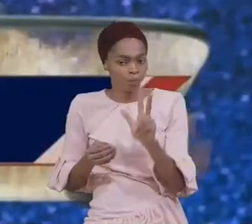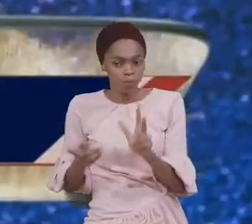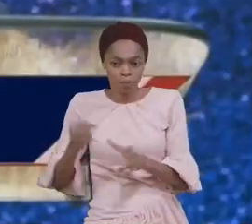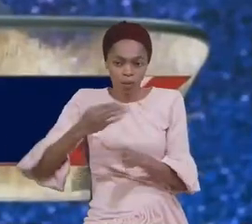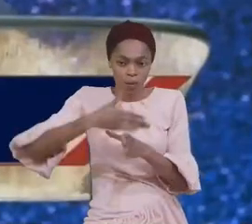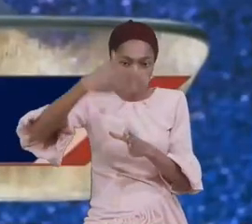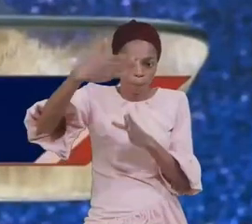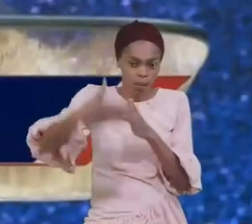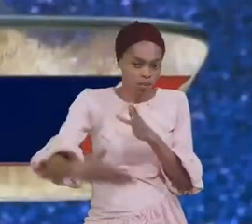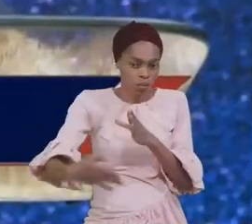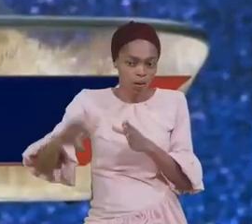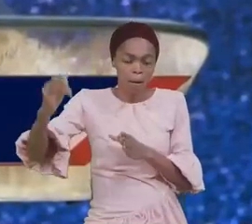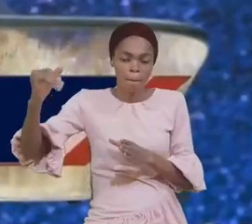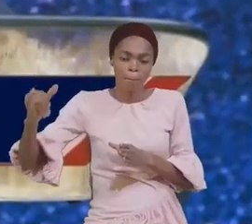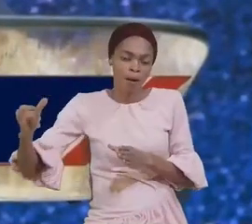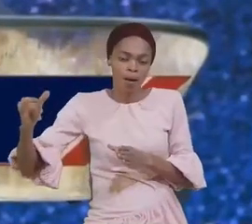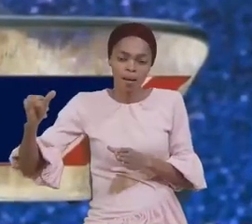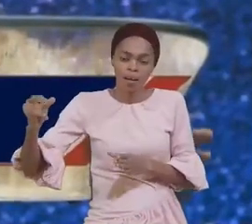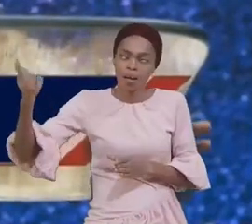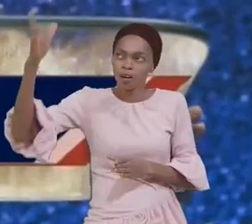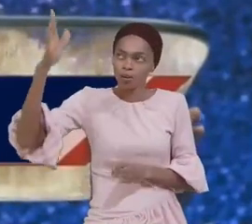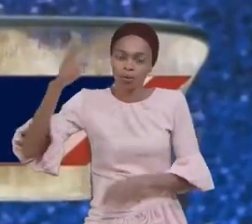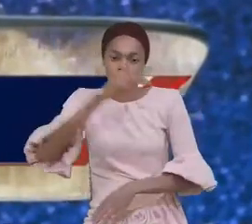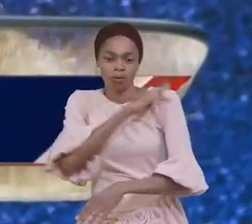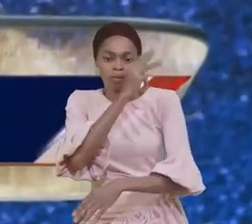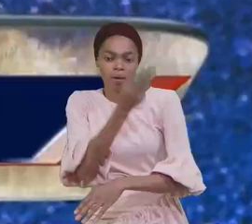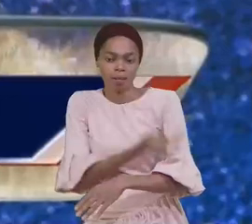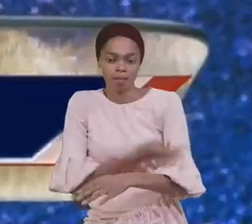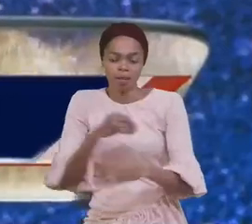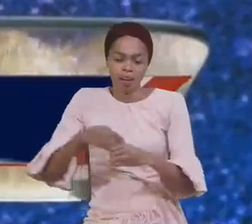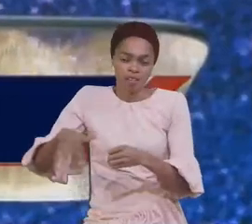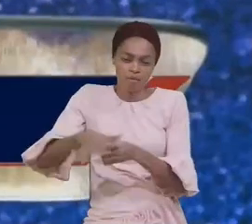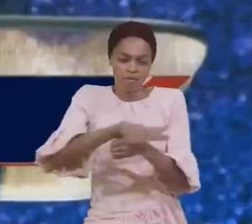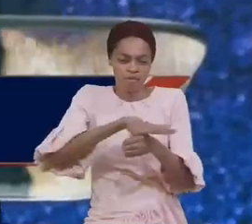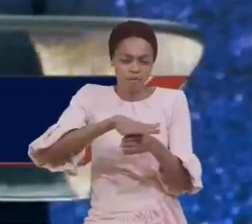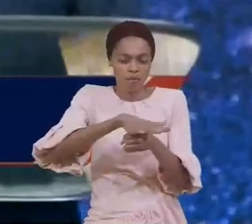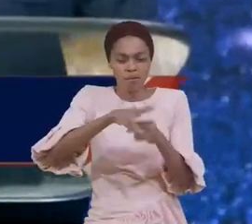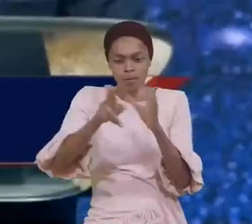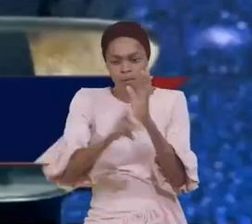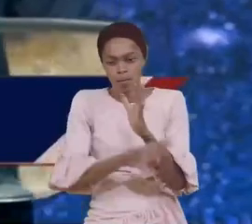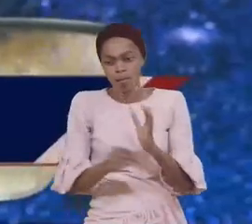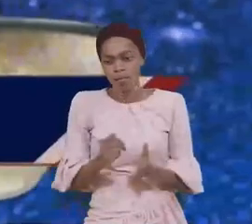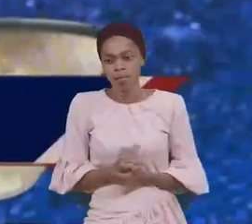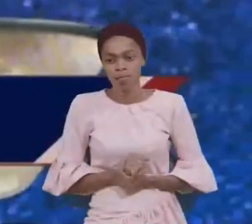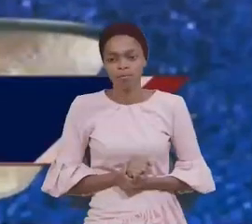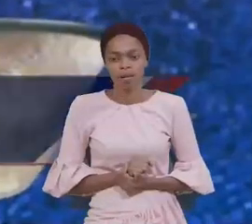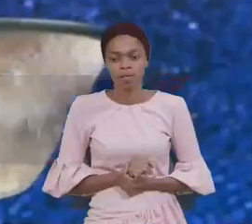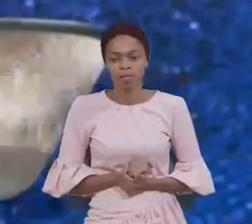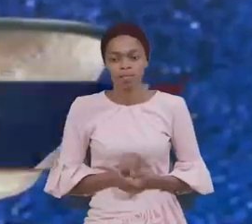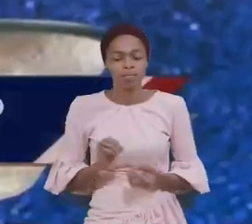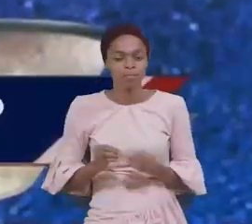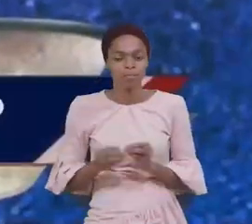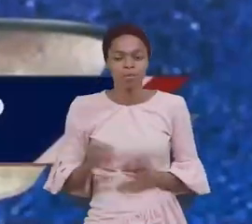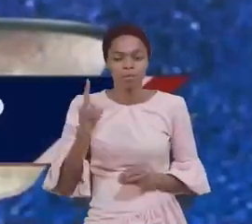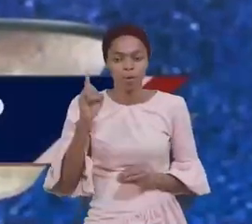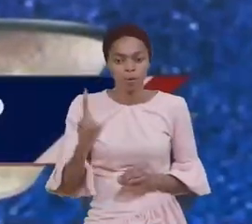C'est l'achèvement par l'omnipotent dans sa plénitude. nous